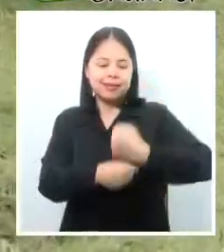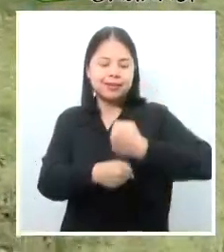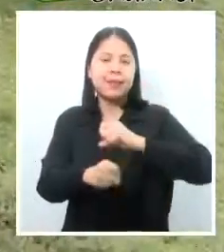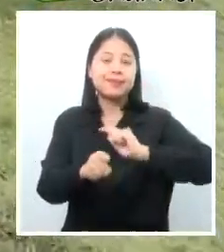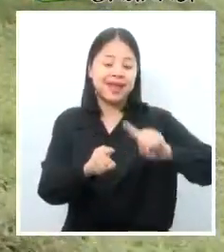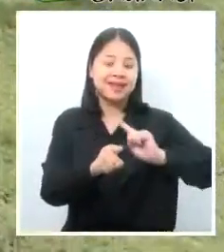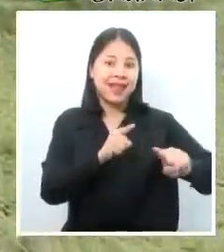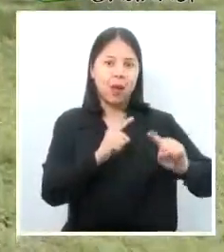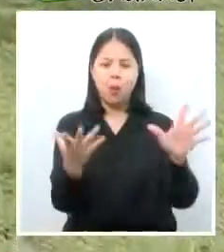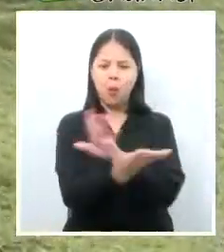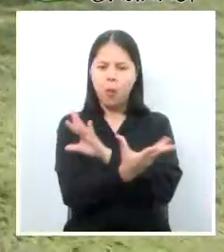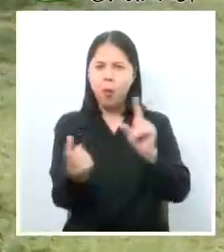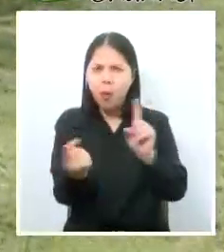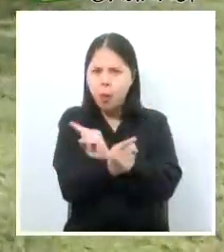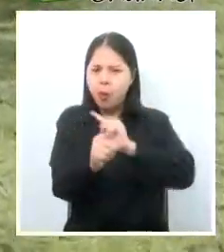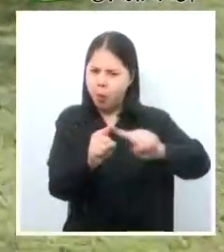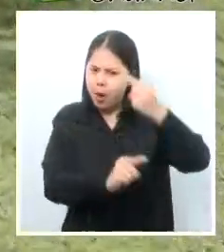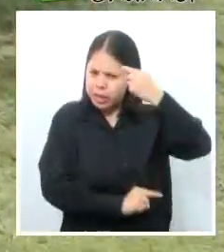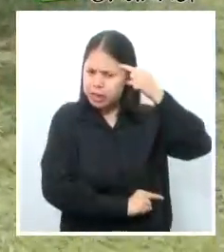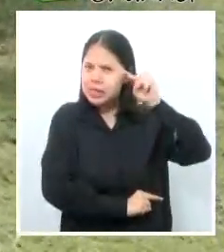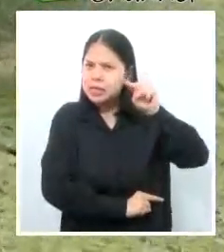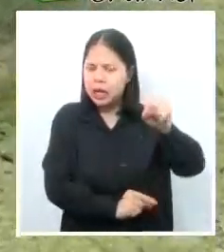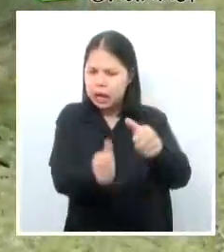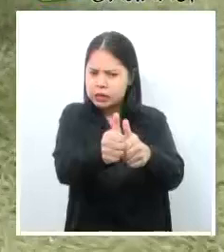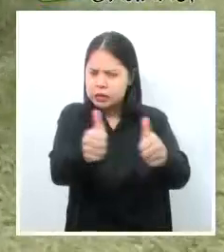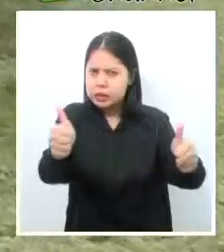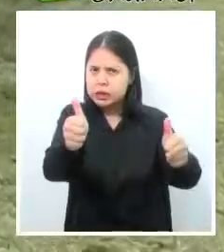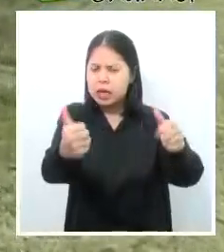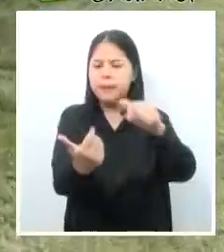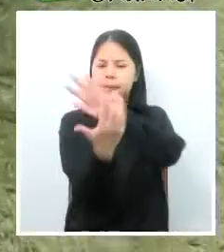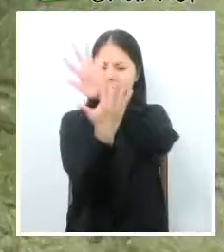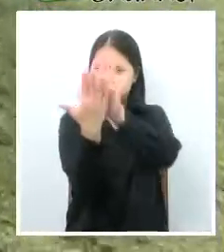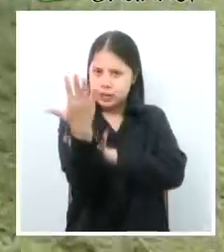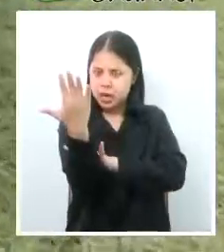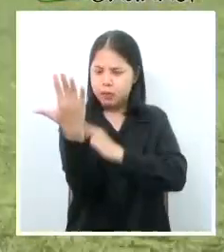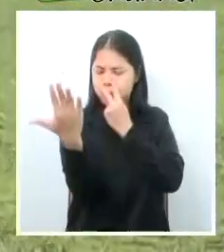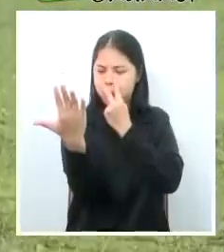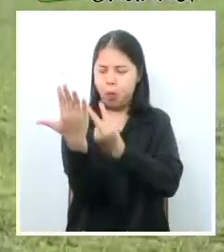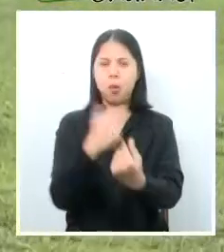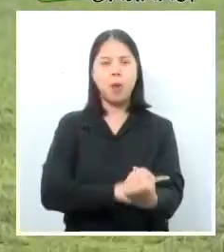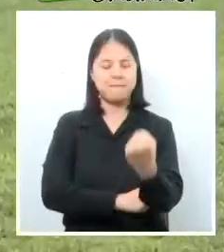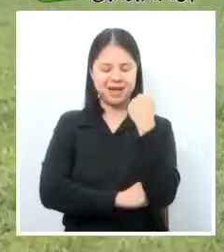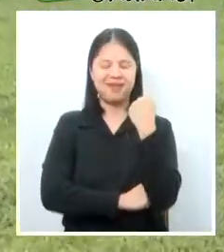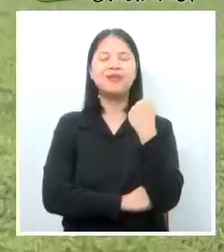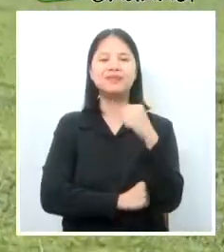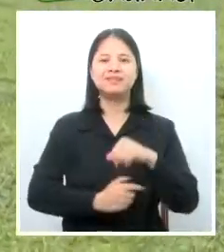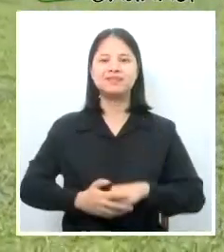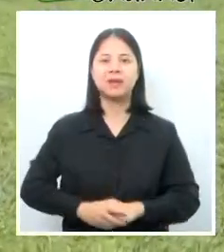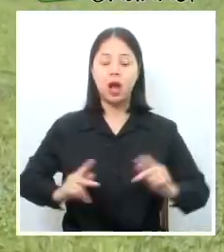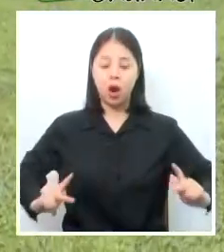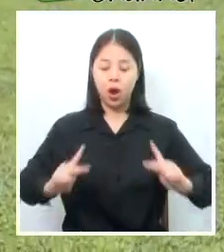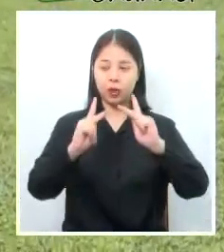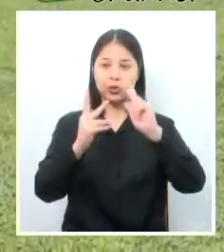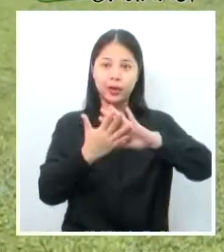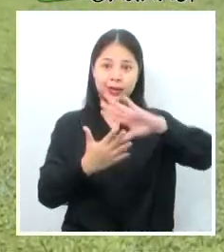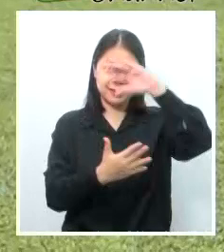ารีตประเพณีวัฒนธรรมและความมั่นคงของประเทศชาติเป็นต้นดังนั้นกระทรวงศึกษาธิ